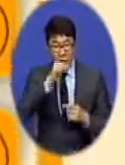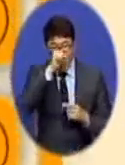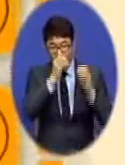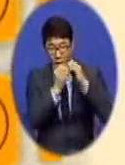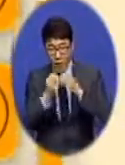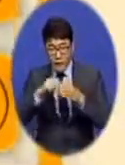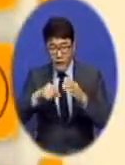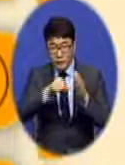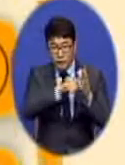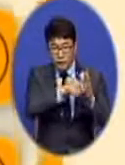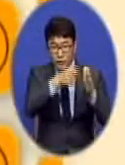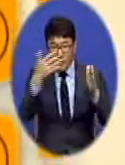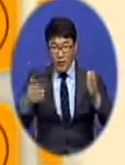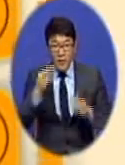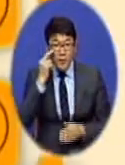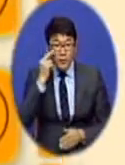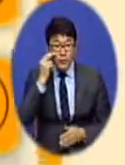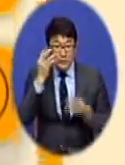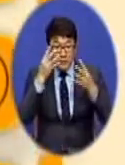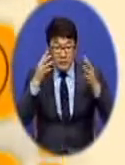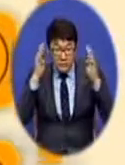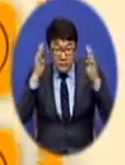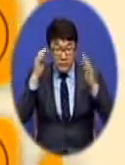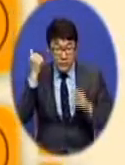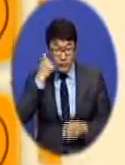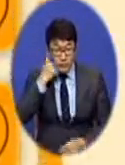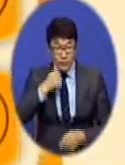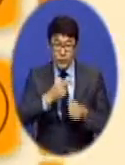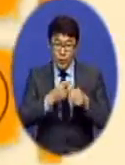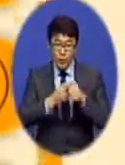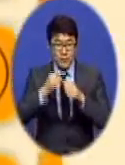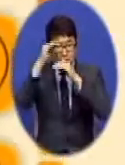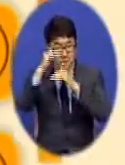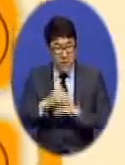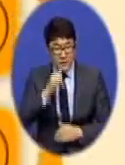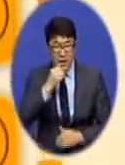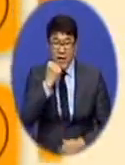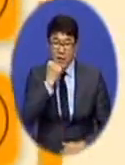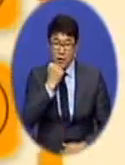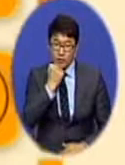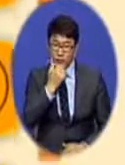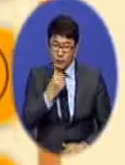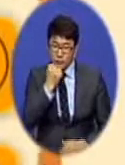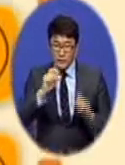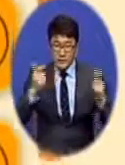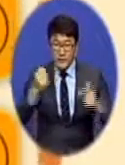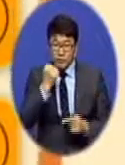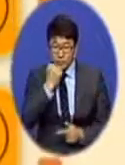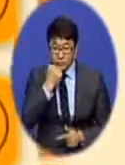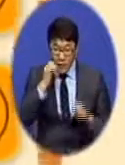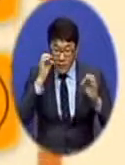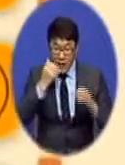가장 유명한 것이요. 네. 미국 하버드 대학의 긍정 심리학의 대가 바로 윌리엄 제임스 교수의 이 말입니다. 행복해서 웃는 것이 아니라 웃다